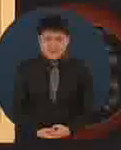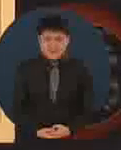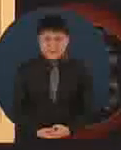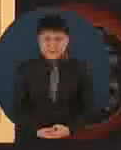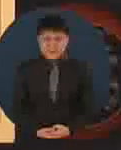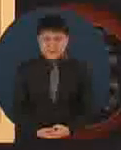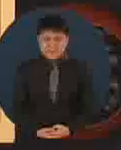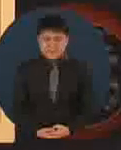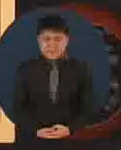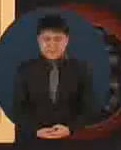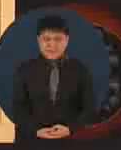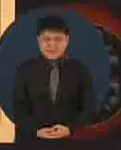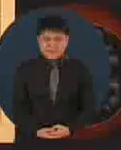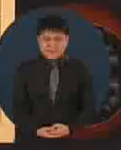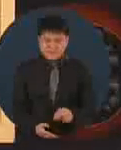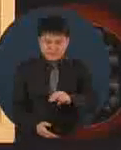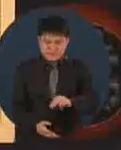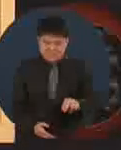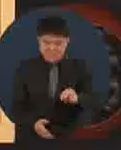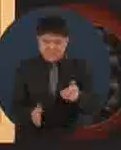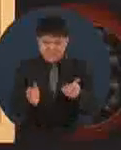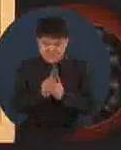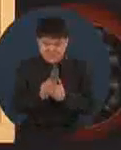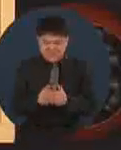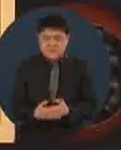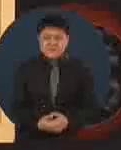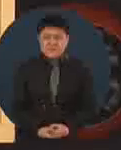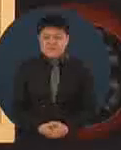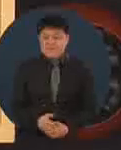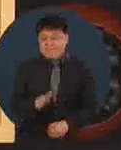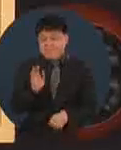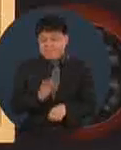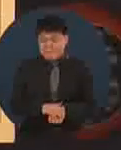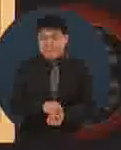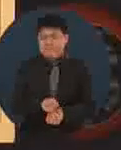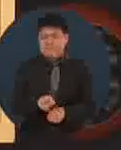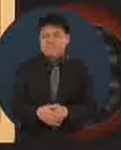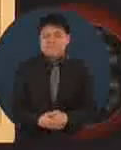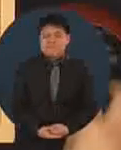여기서 일단 하나 늘어둡니다. 그 수가 기분 좋죠.